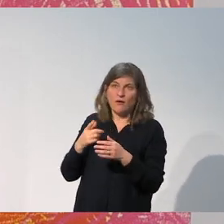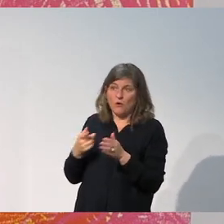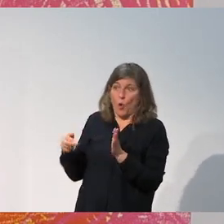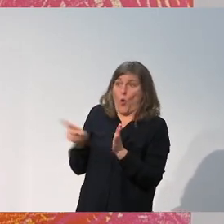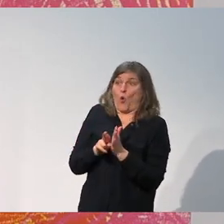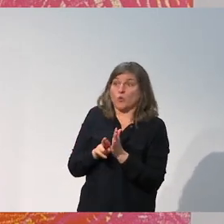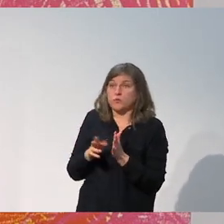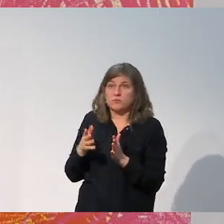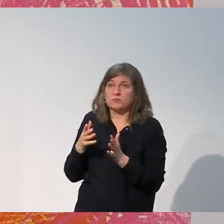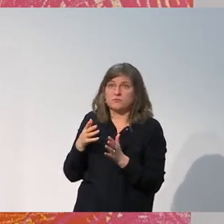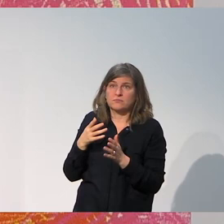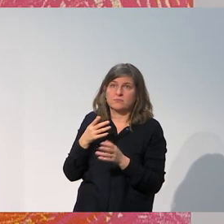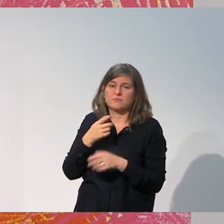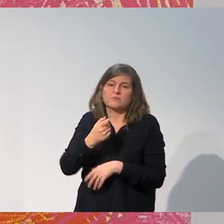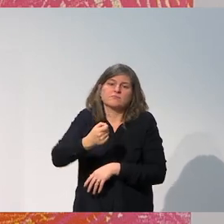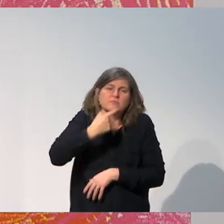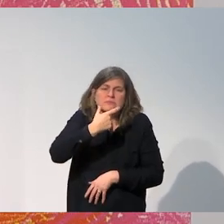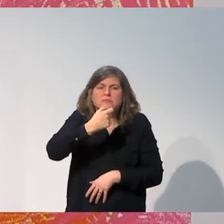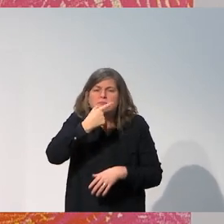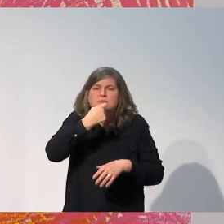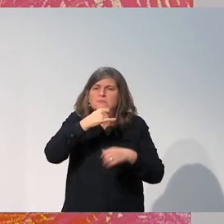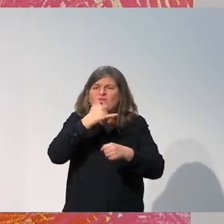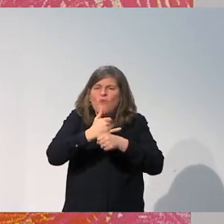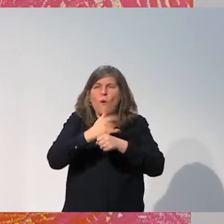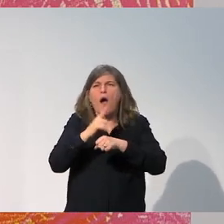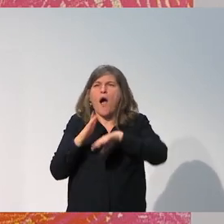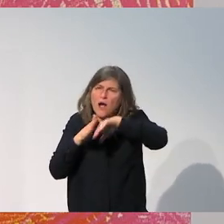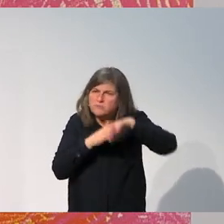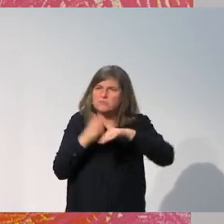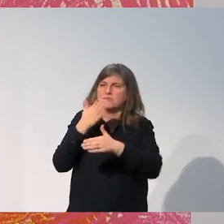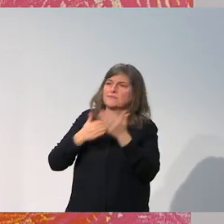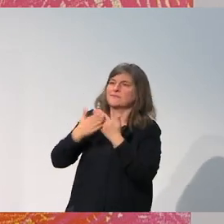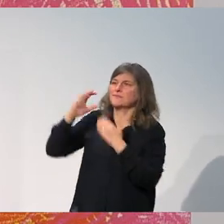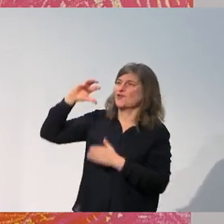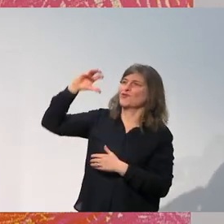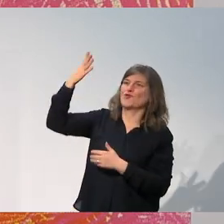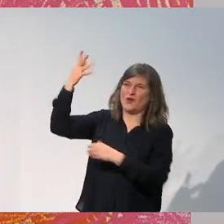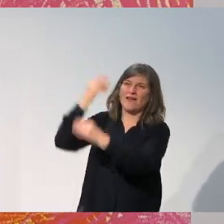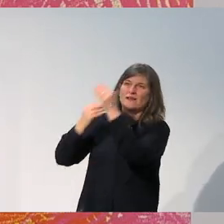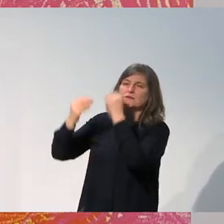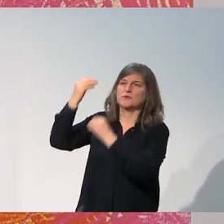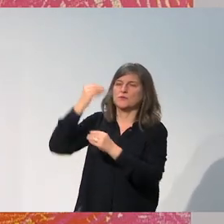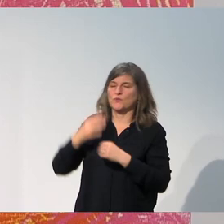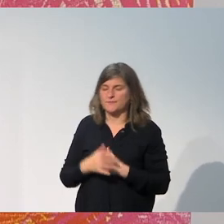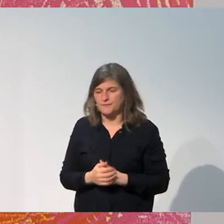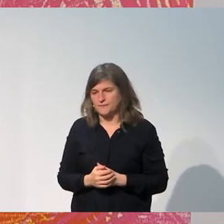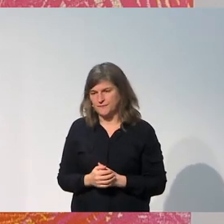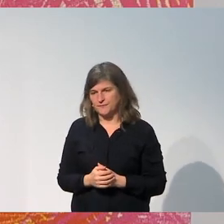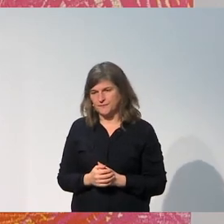s'érigent contre des médications artificielles ou des médications purement médicamenteuses, quoi,